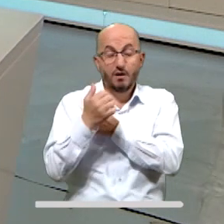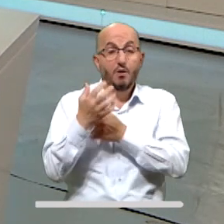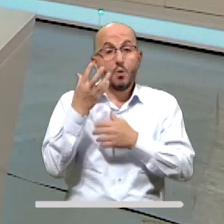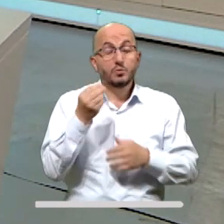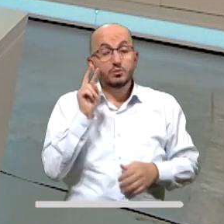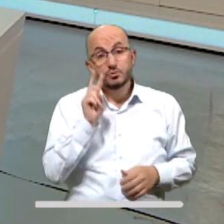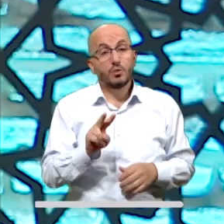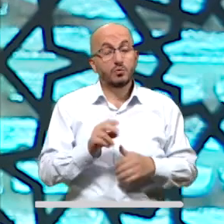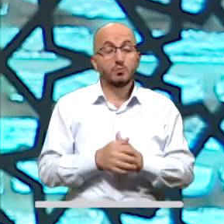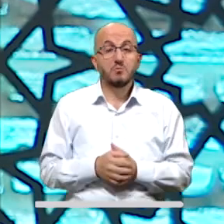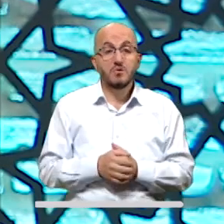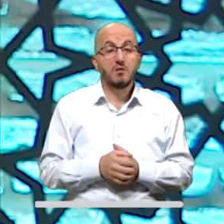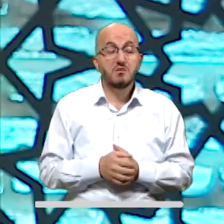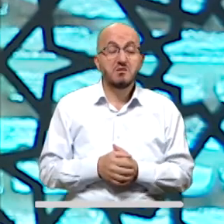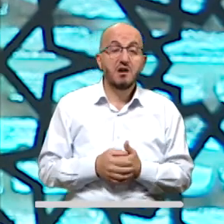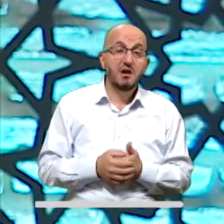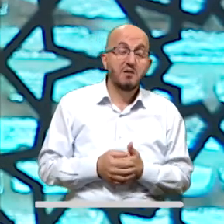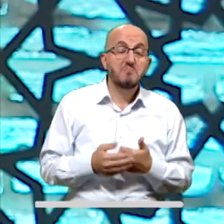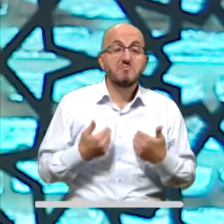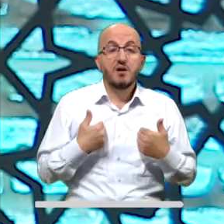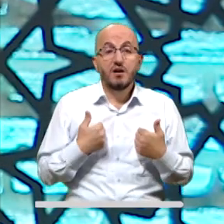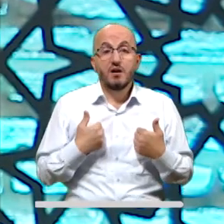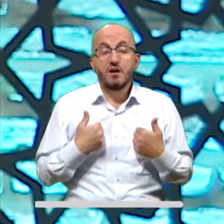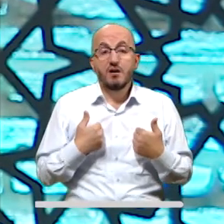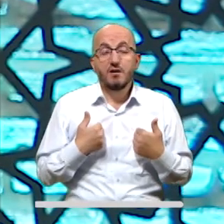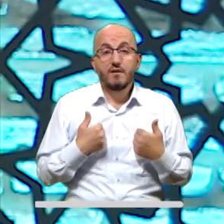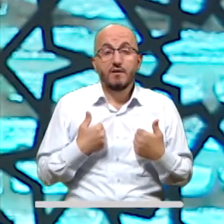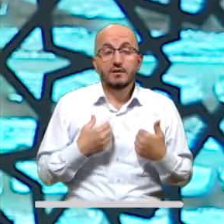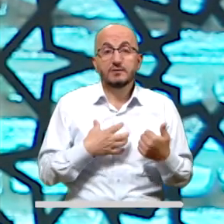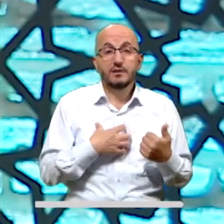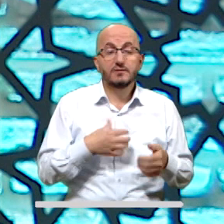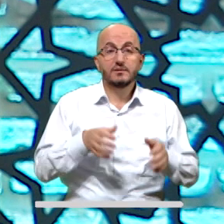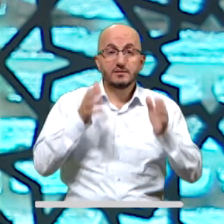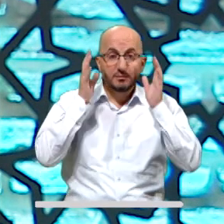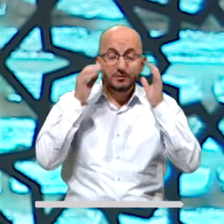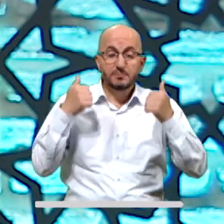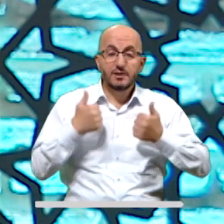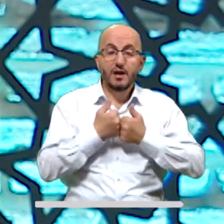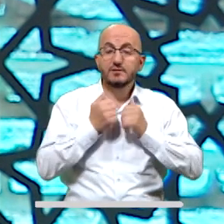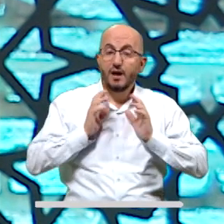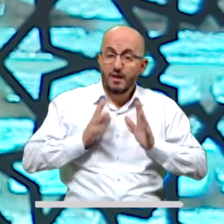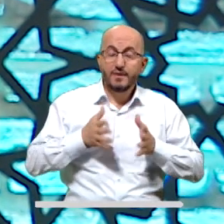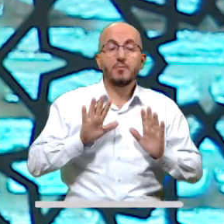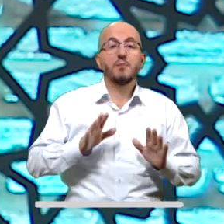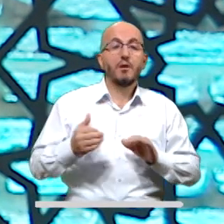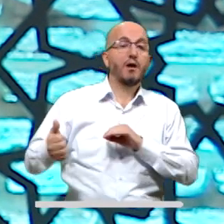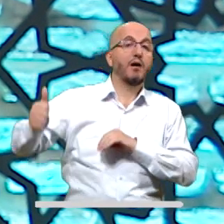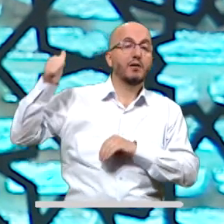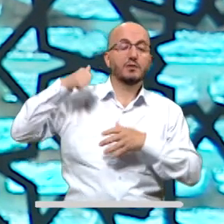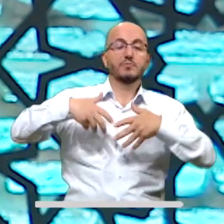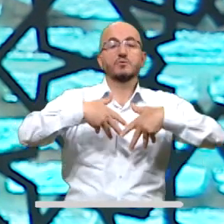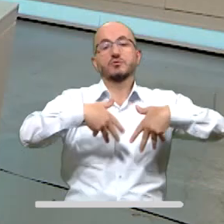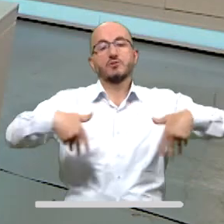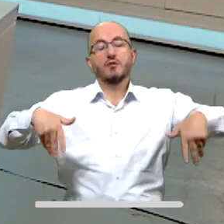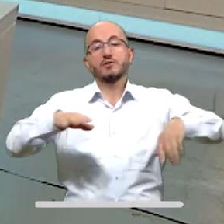olduğunu gördüm. Yani bu da bana, ben tabii kendi namazlarımı kaza ettim ama arkamda da cemaat